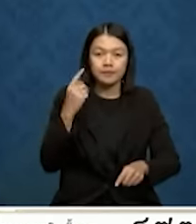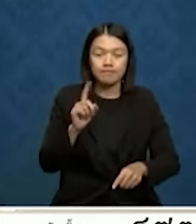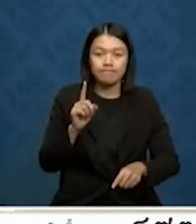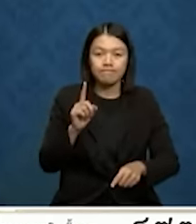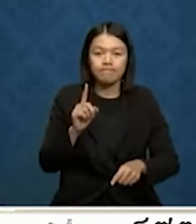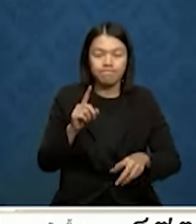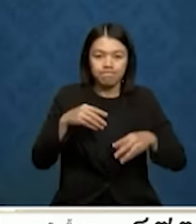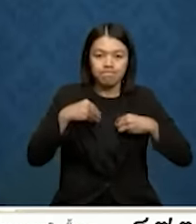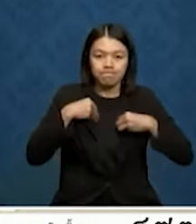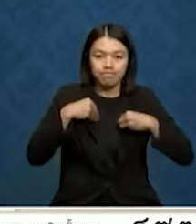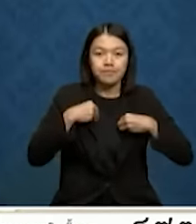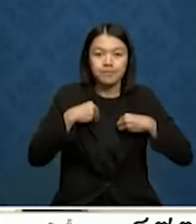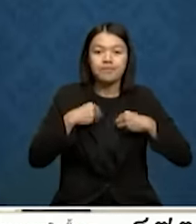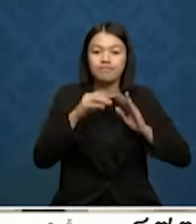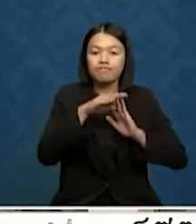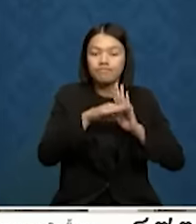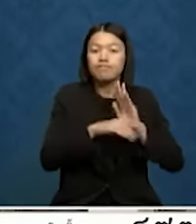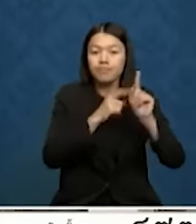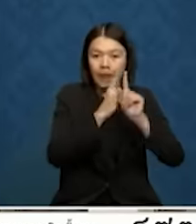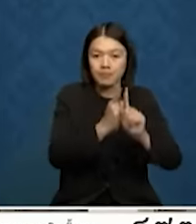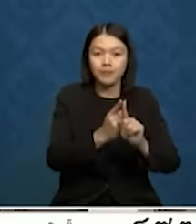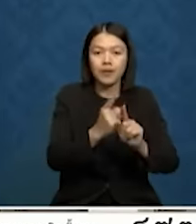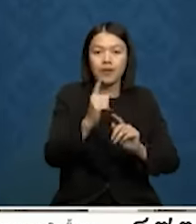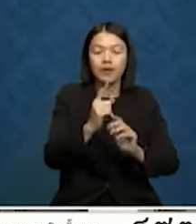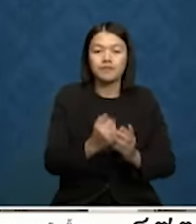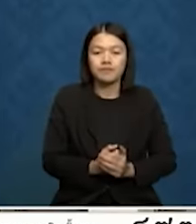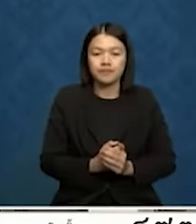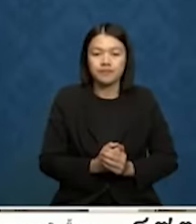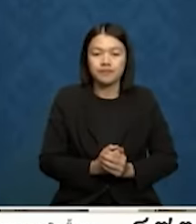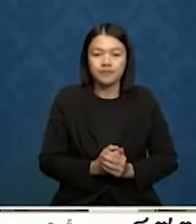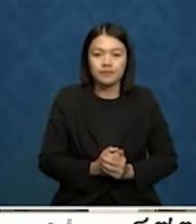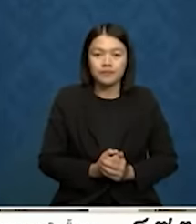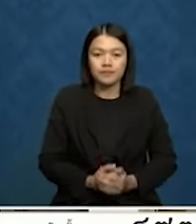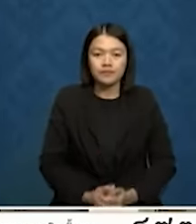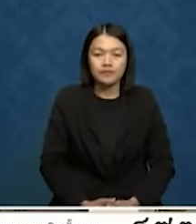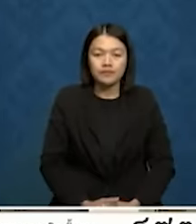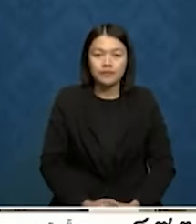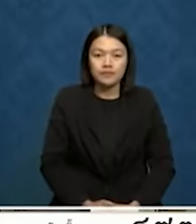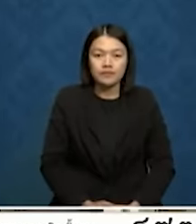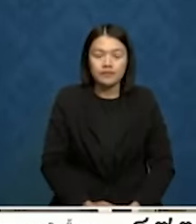ไม่เห็นเป็นอย่างอื่นก็จะดำเนินการสองขั้นตอนนี้ตามกำหนดนี้นะครับครับครับ